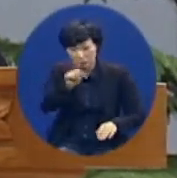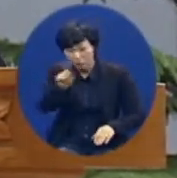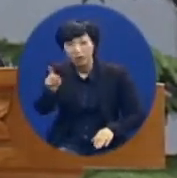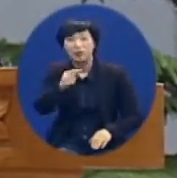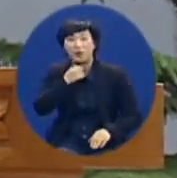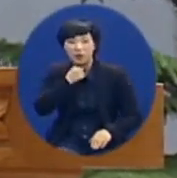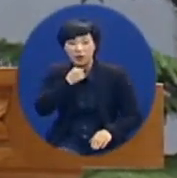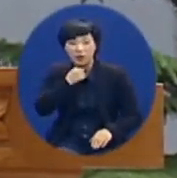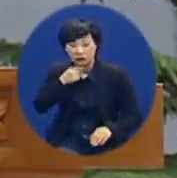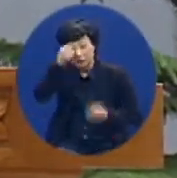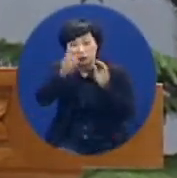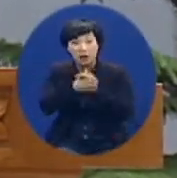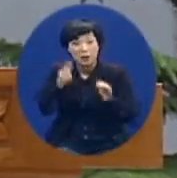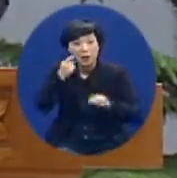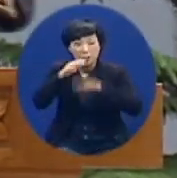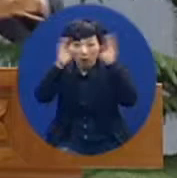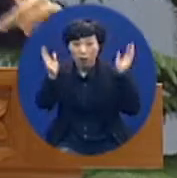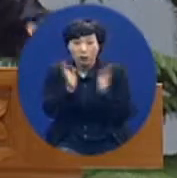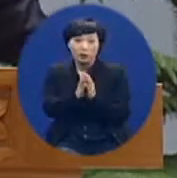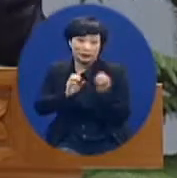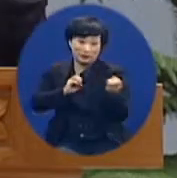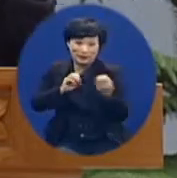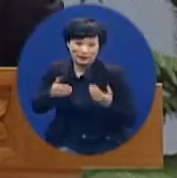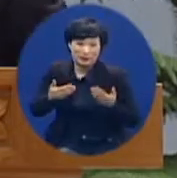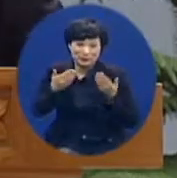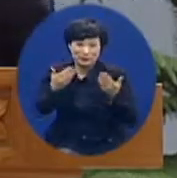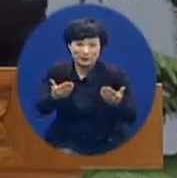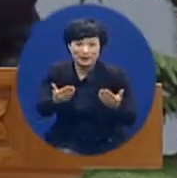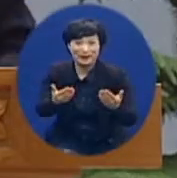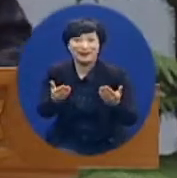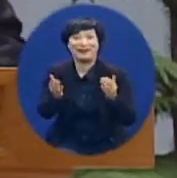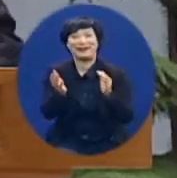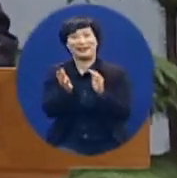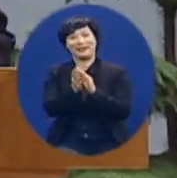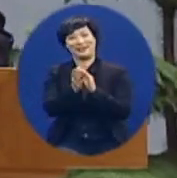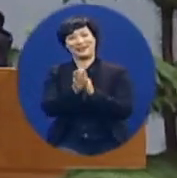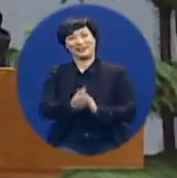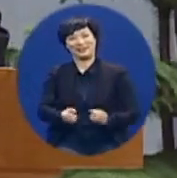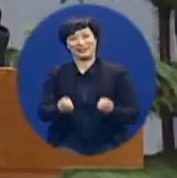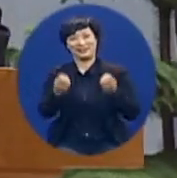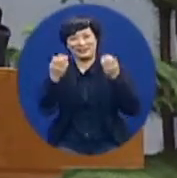내가 시행하리니 아멘 할렐루야